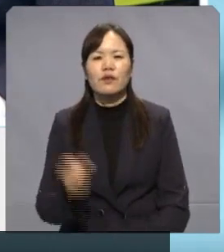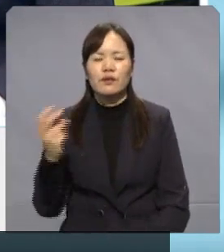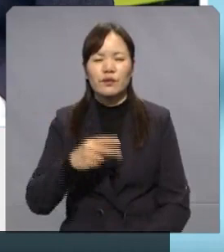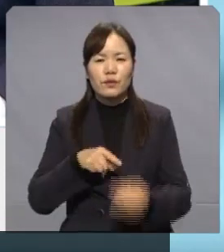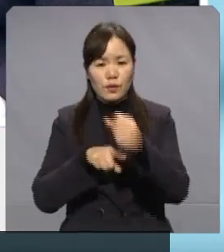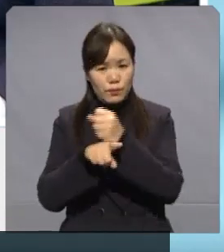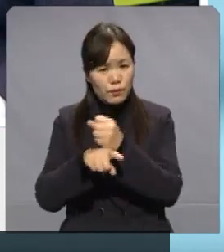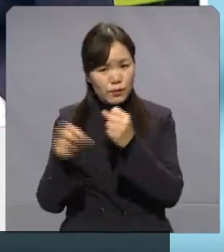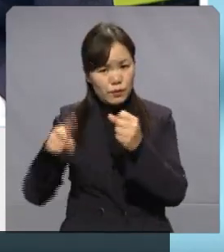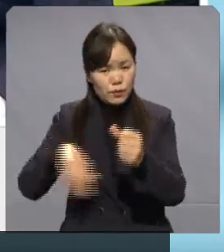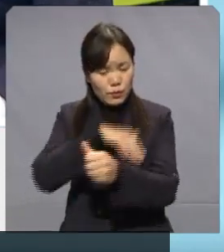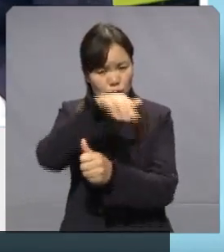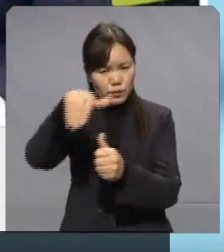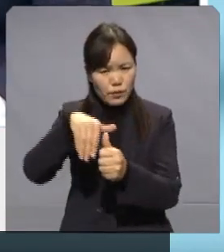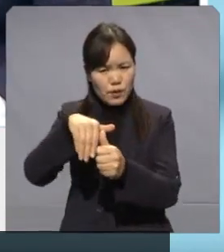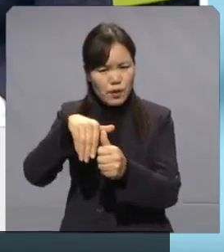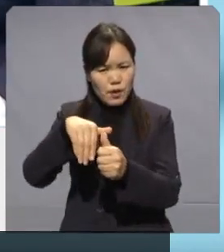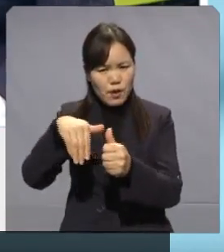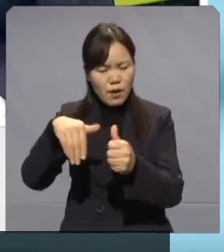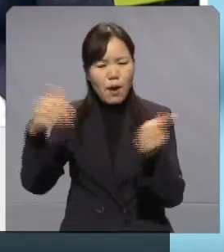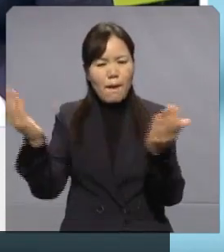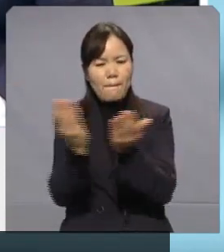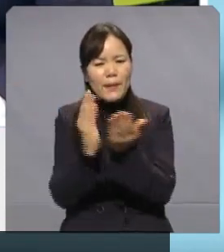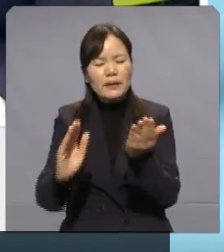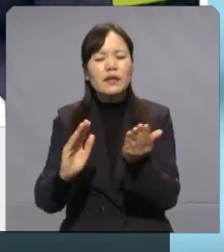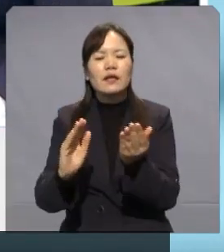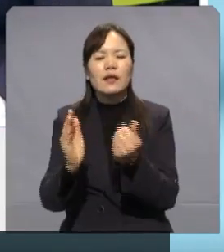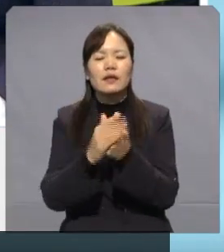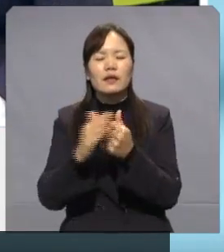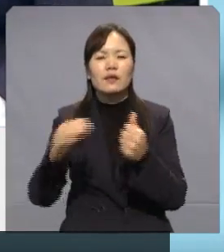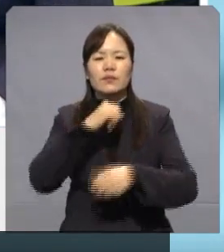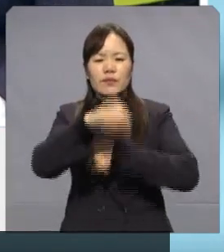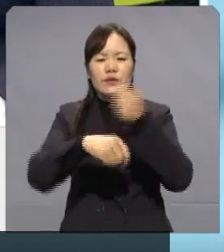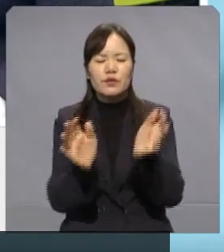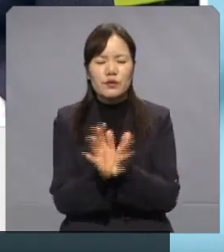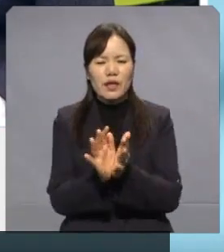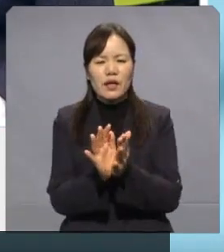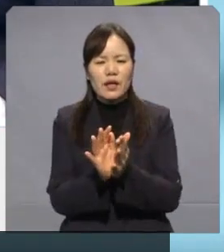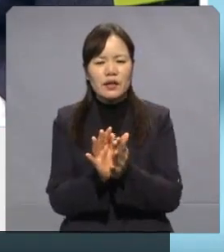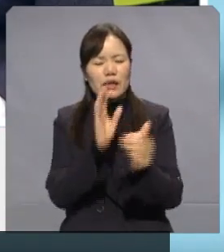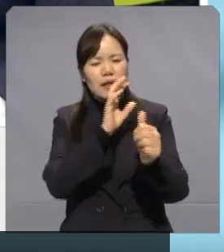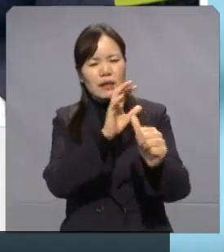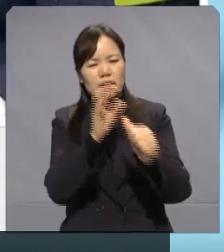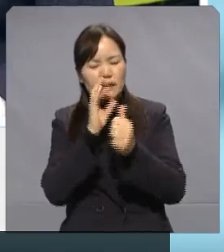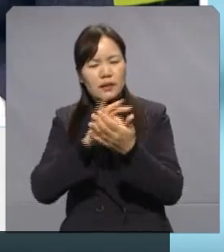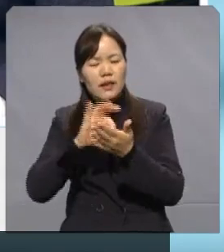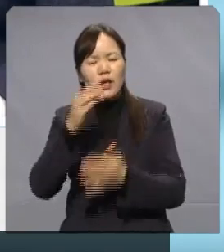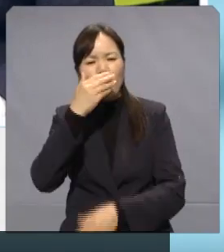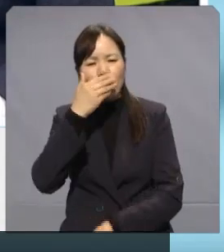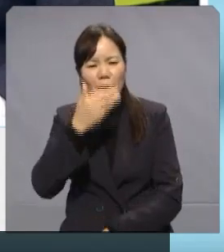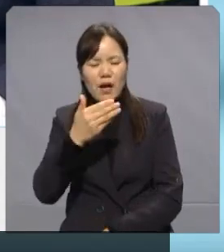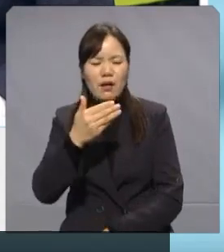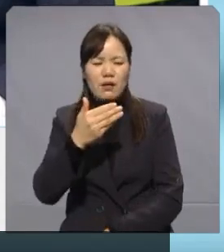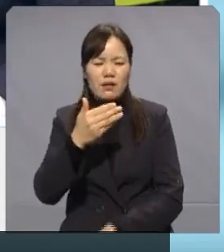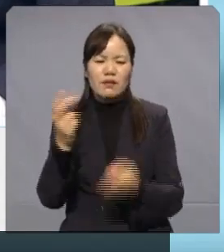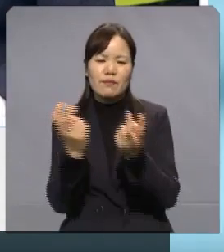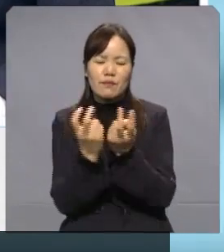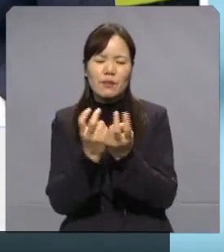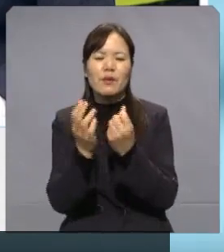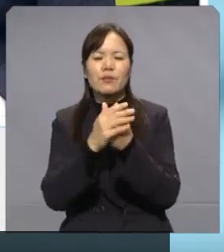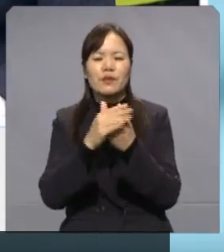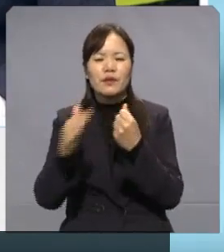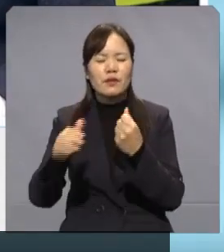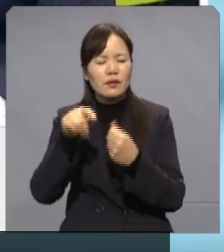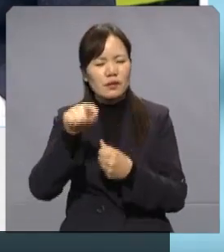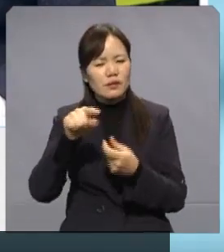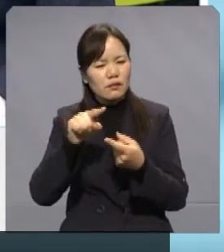여론의 지지가 또 낮지 않거든요. 그런 측면에서 지금 민주당이 꺼낼 수 있는 최고의 패를 지금 꺼낸 거기 때문에 쉽게 뭐